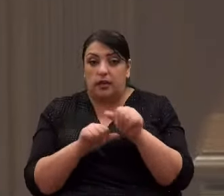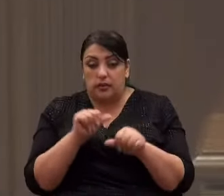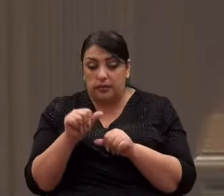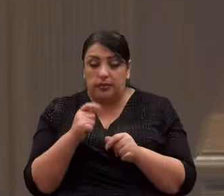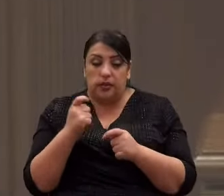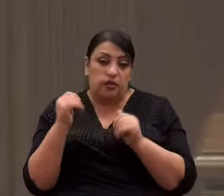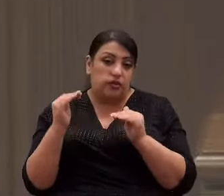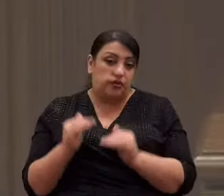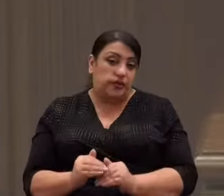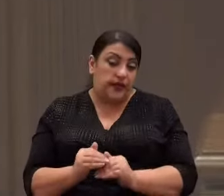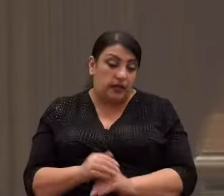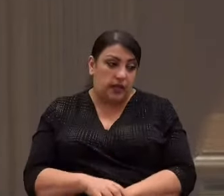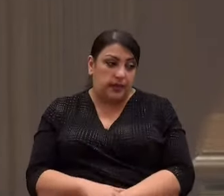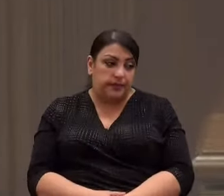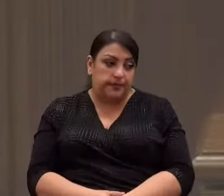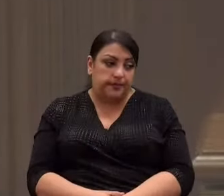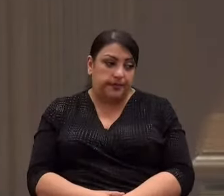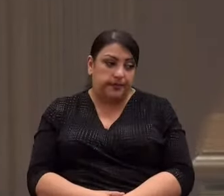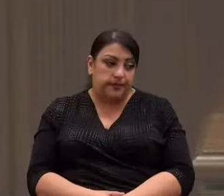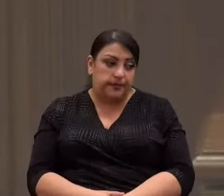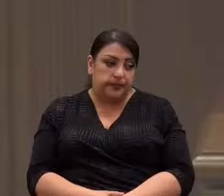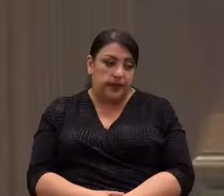նվազել է։